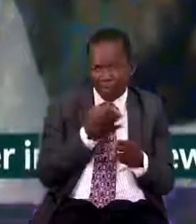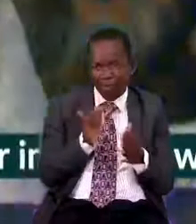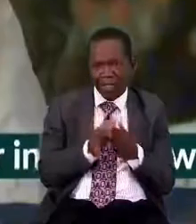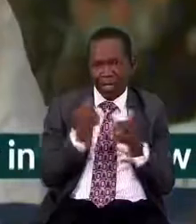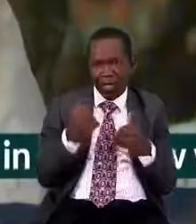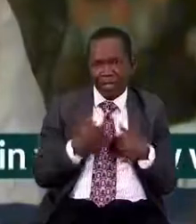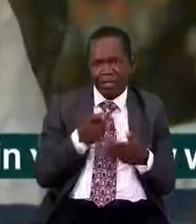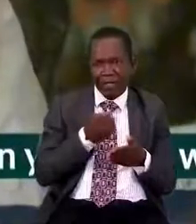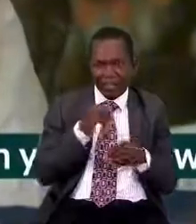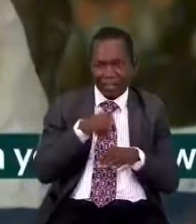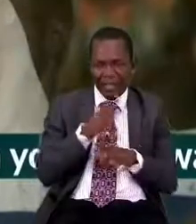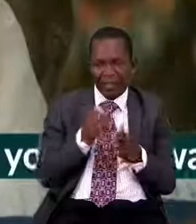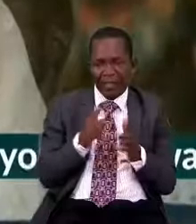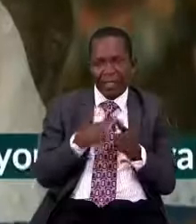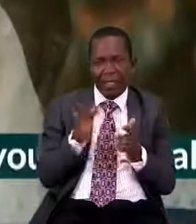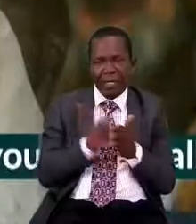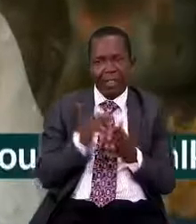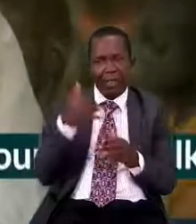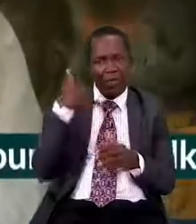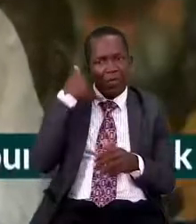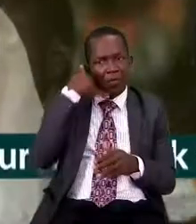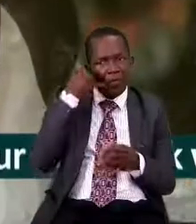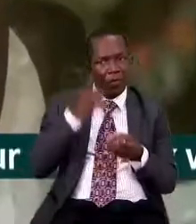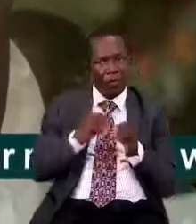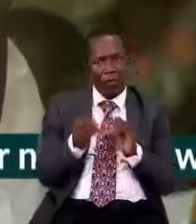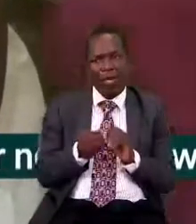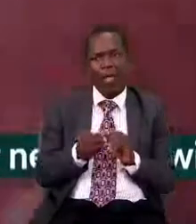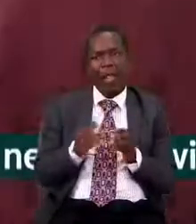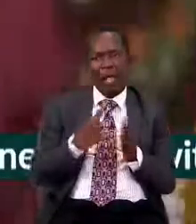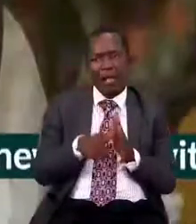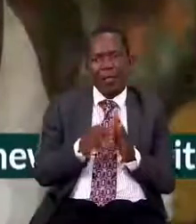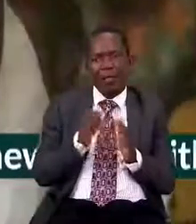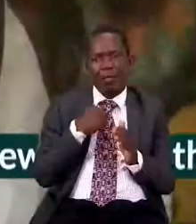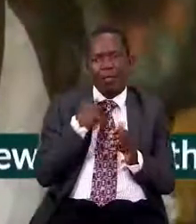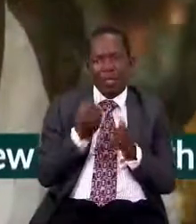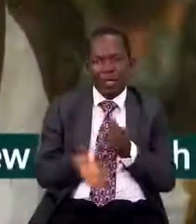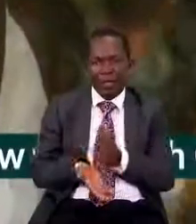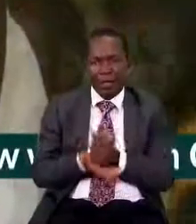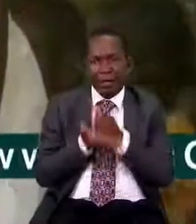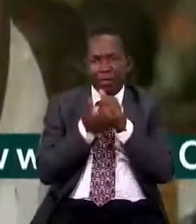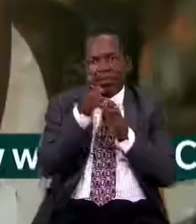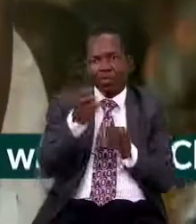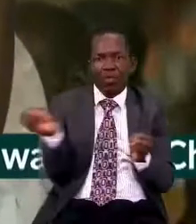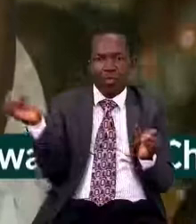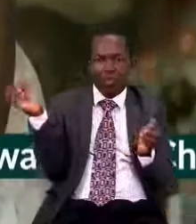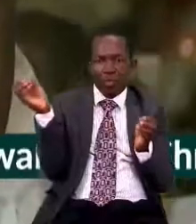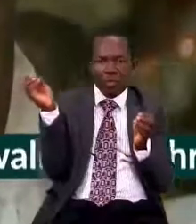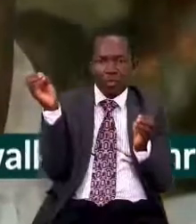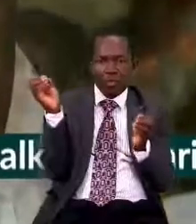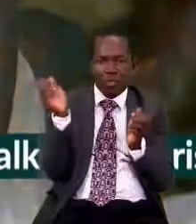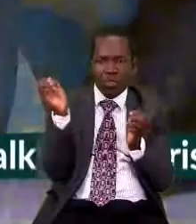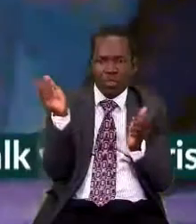vous le soumettrez après l'avoir rempli. Et cela va nous aider